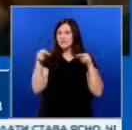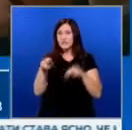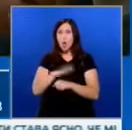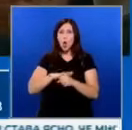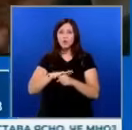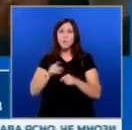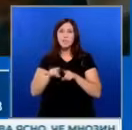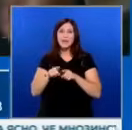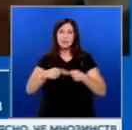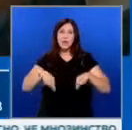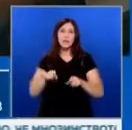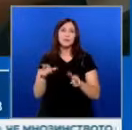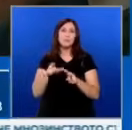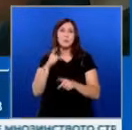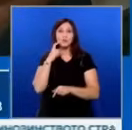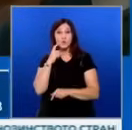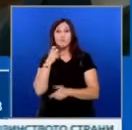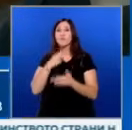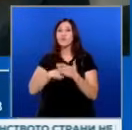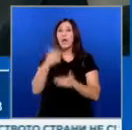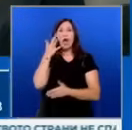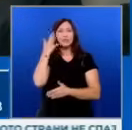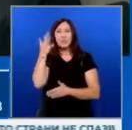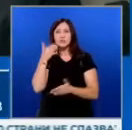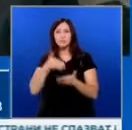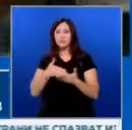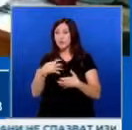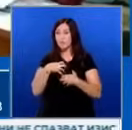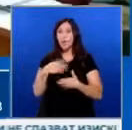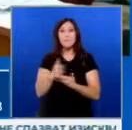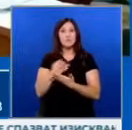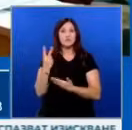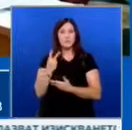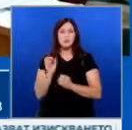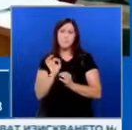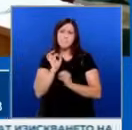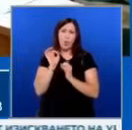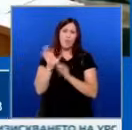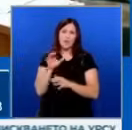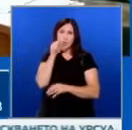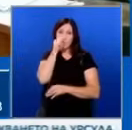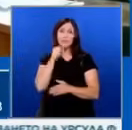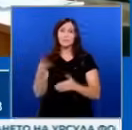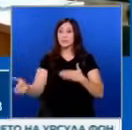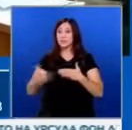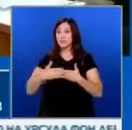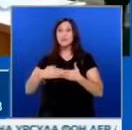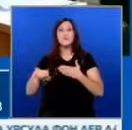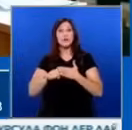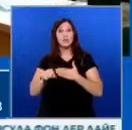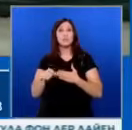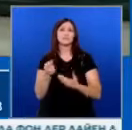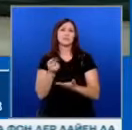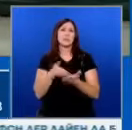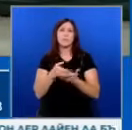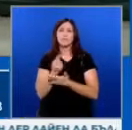на Бизюрев, потвърдиха тезата, че повод за напрежението между двамата са били подхвърлени обиди. При закрити врати, заради подробности от личен характер,